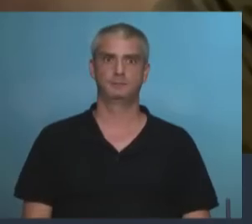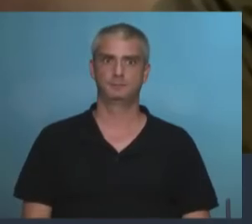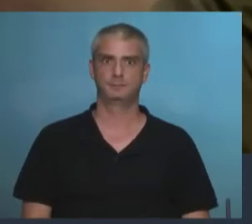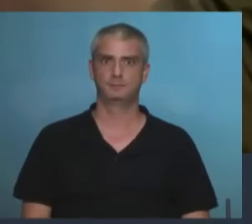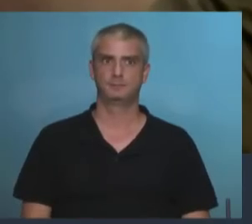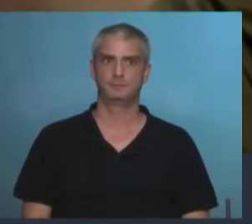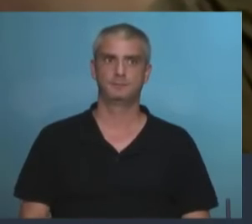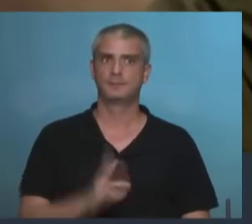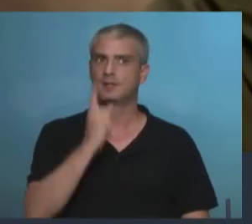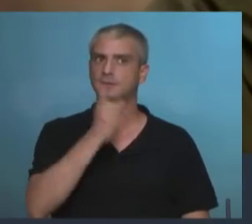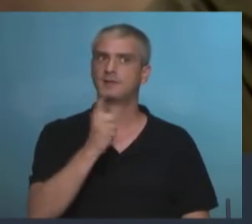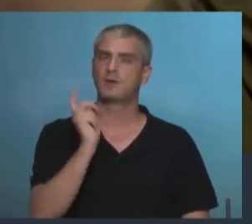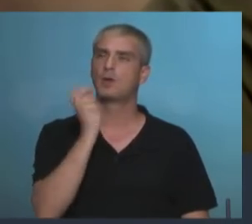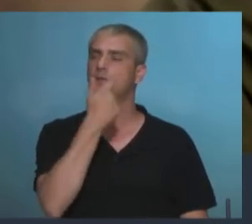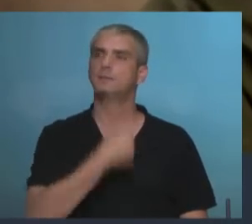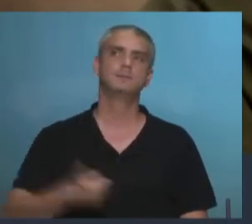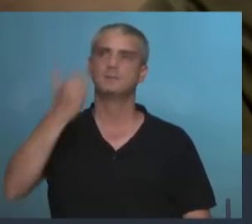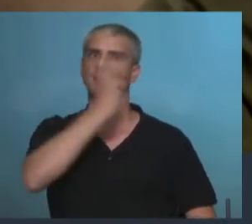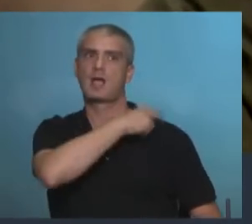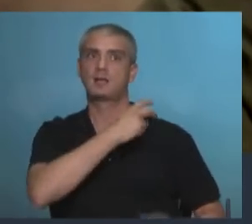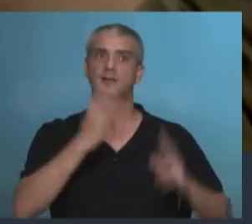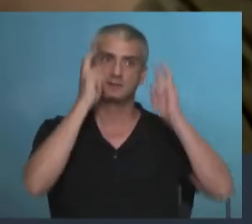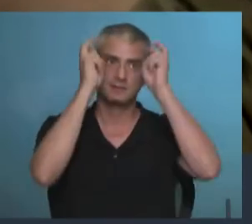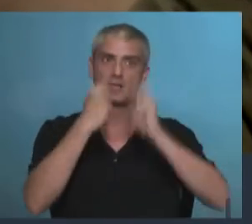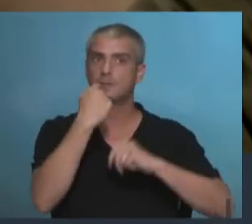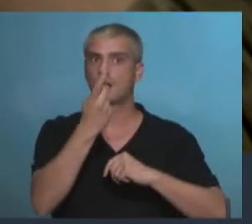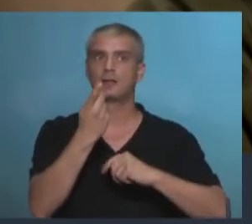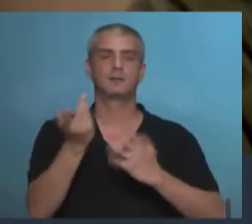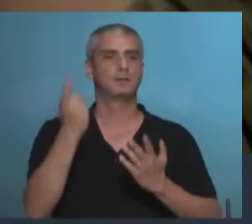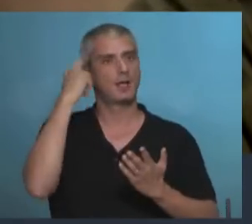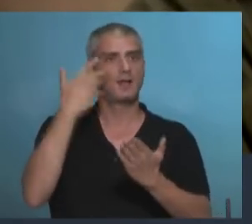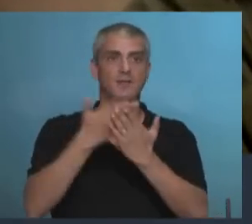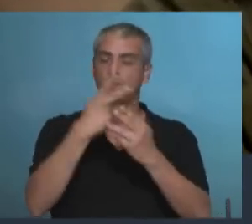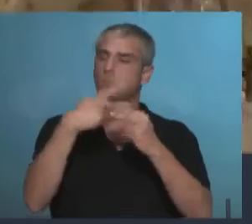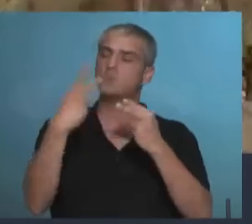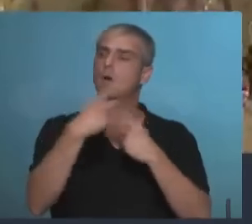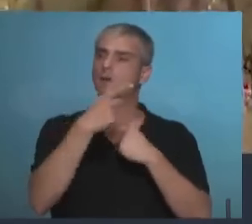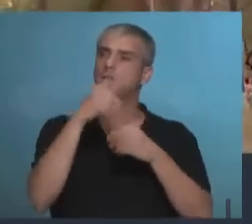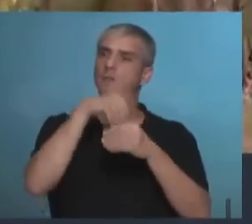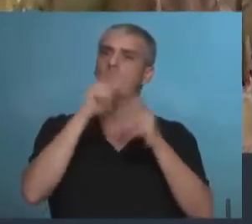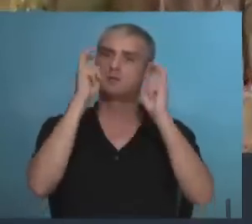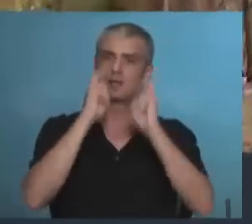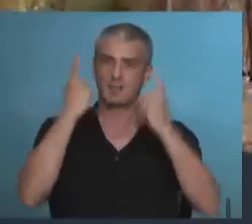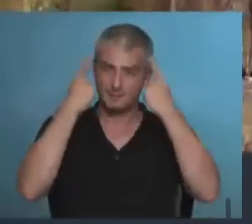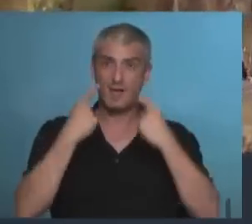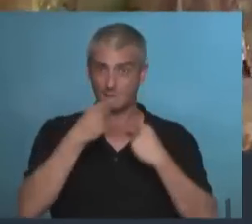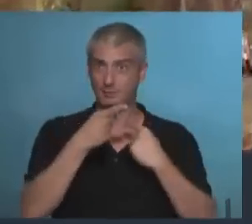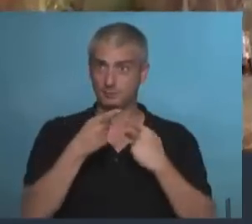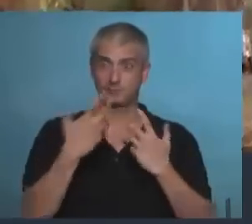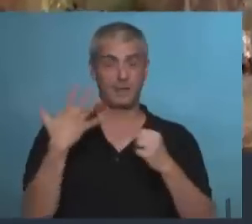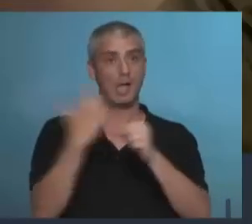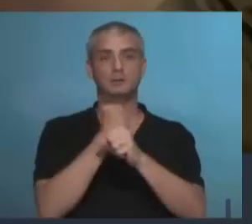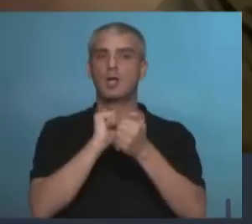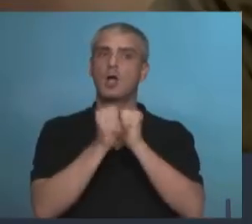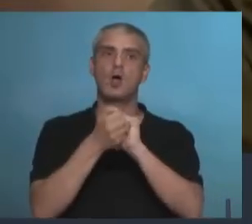אם עכשיו אתה צריך לבוא למח"ט צנחנים, להגיד לו, לתת איזה חוות דעת, האם פרויקט חץ בצנחנים, הוא סיפור הצלחה או